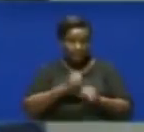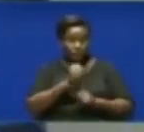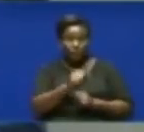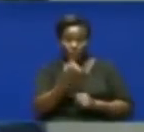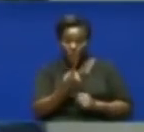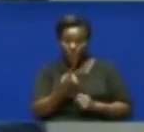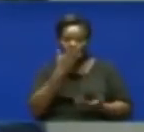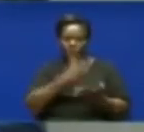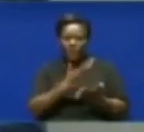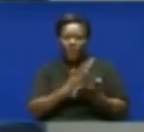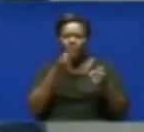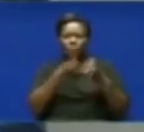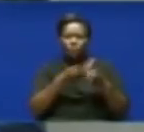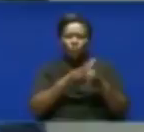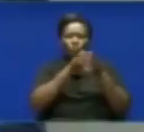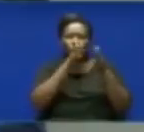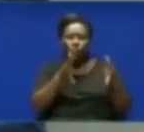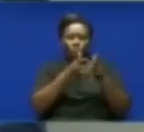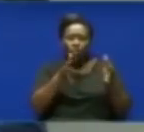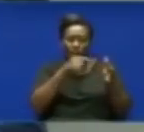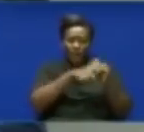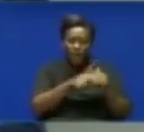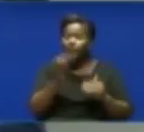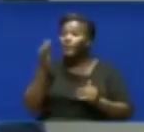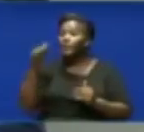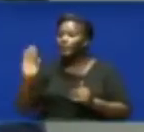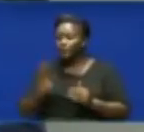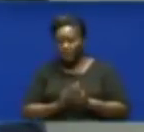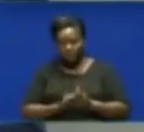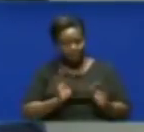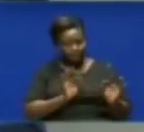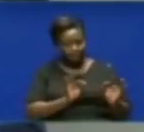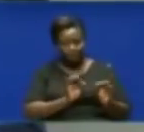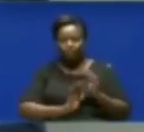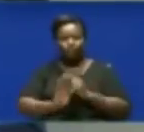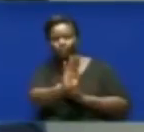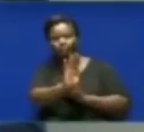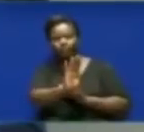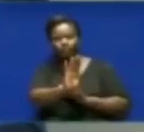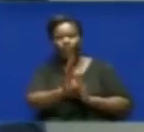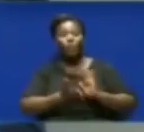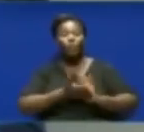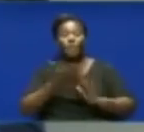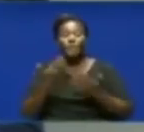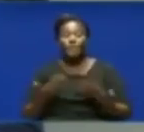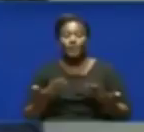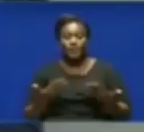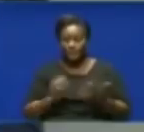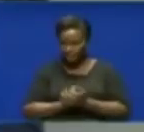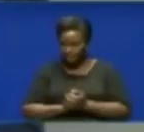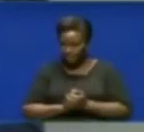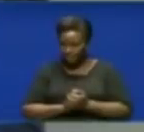ndani na nje isiyokuwa ya lazima, imesitishwa kuanzia sasa, na mikusanyiko